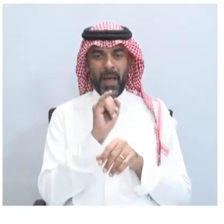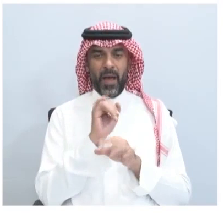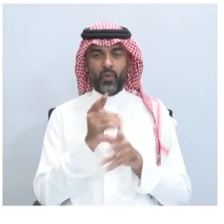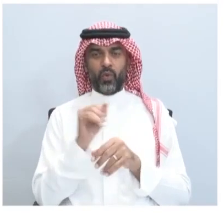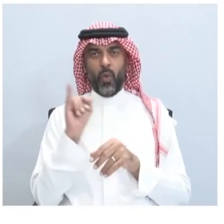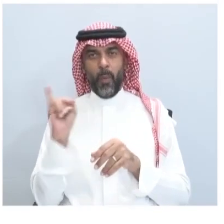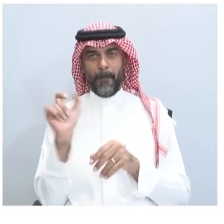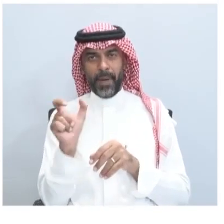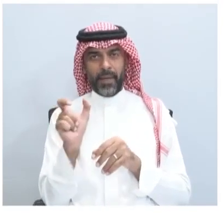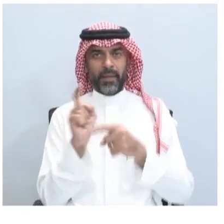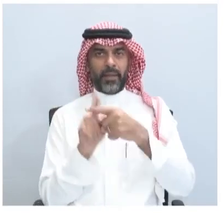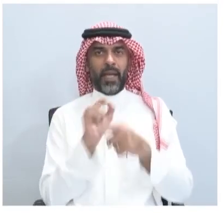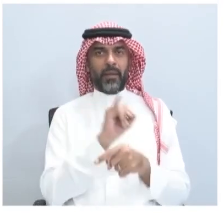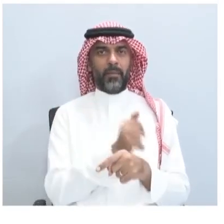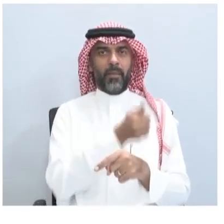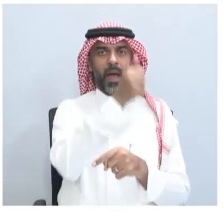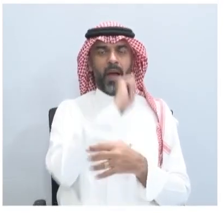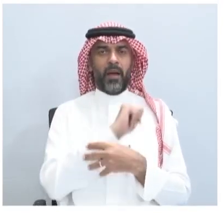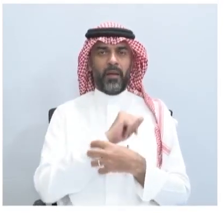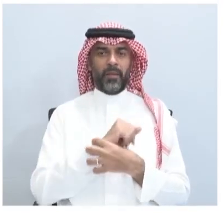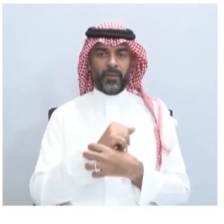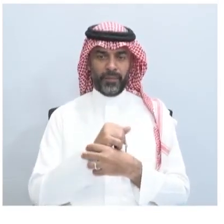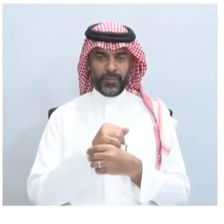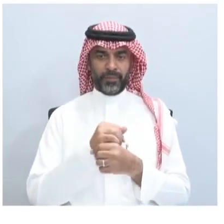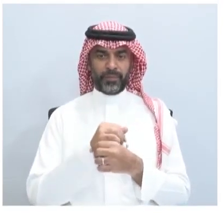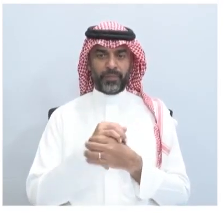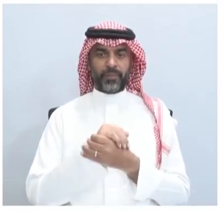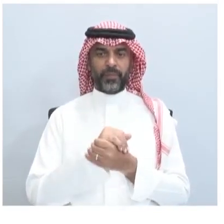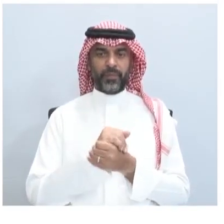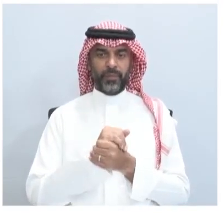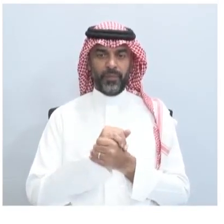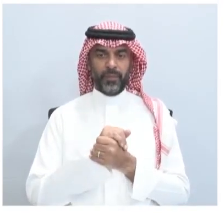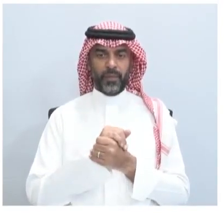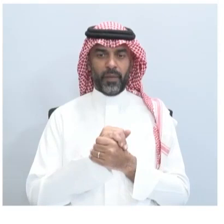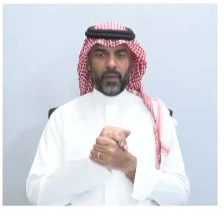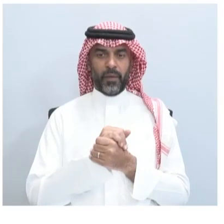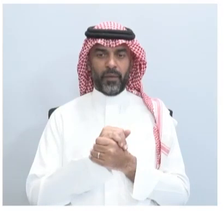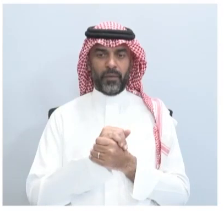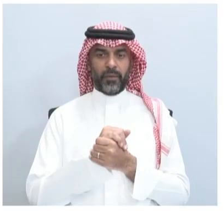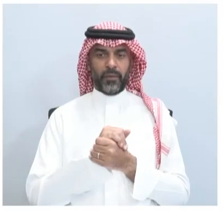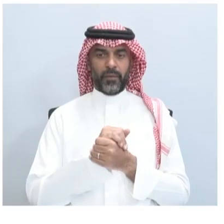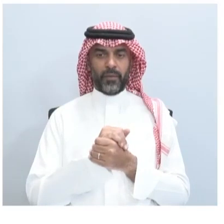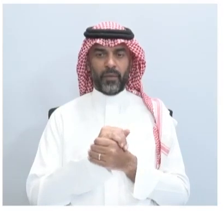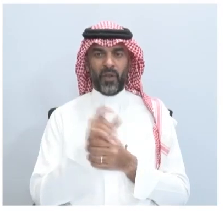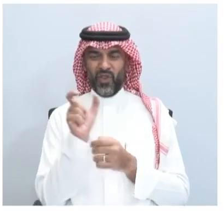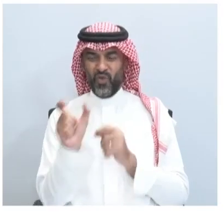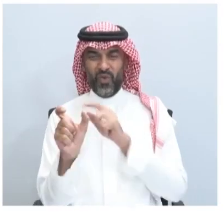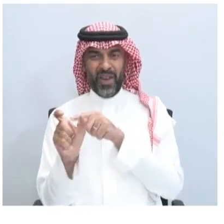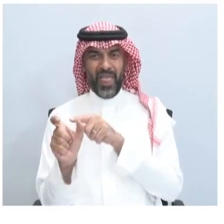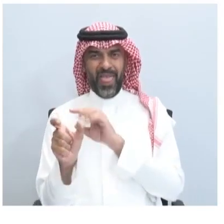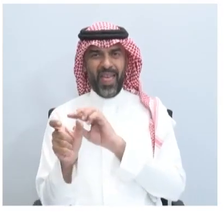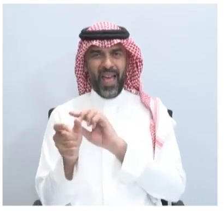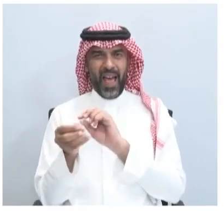عن دخلت على ماء الاستفهاميه ولذلك التغيير الحاصل ما هو قلبنا النون